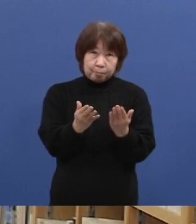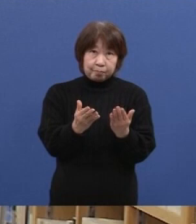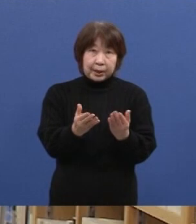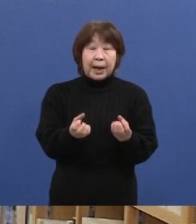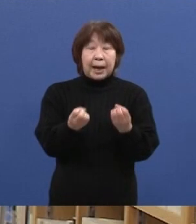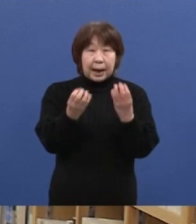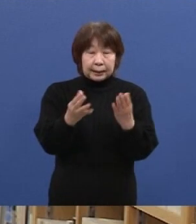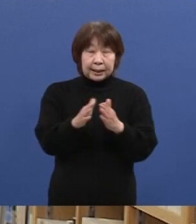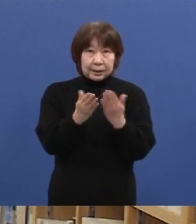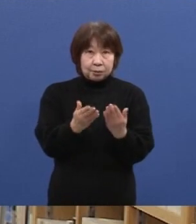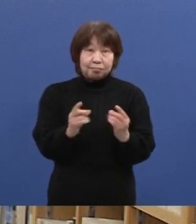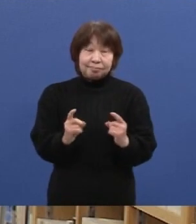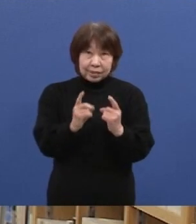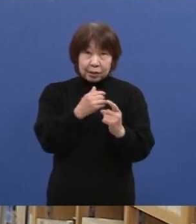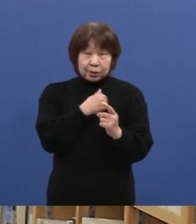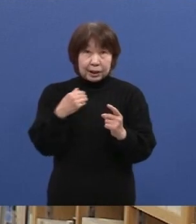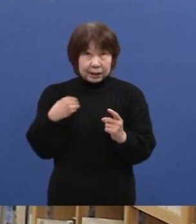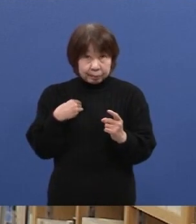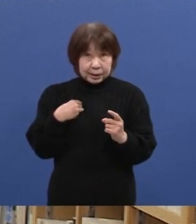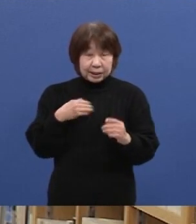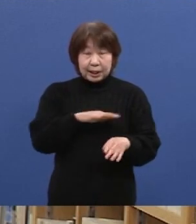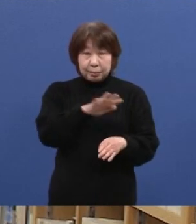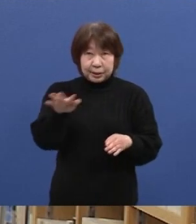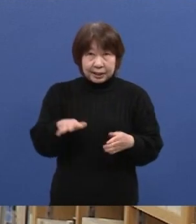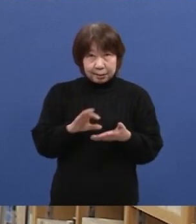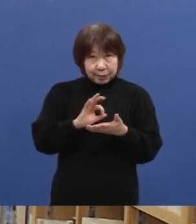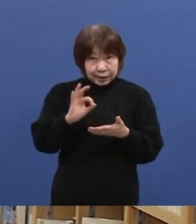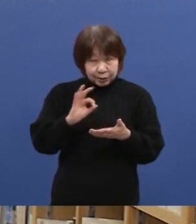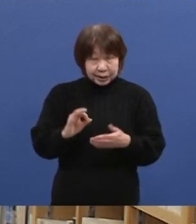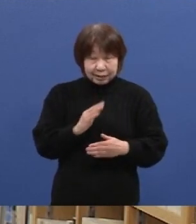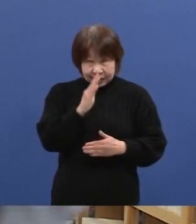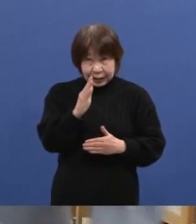皆さんもぜひ図書館を利用してみてはいかがでしょうか。